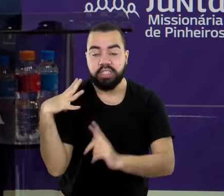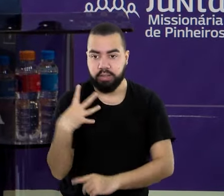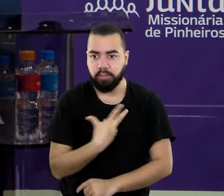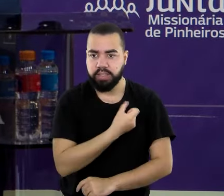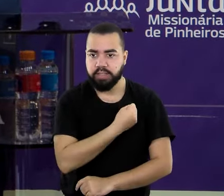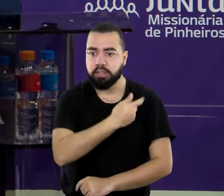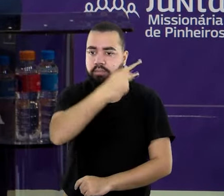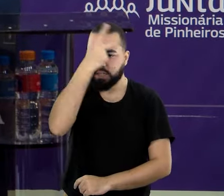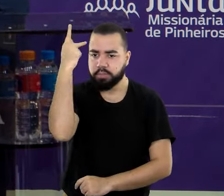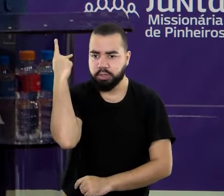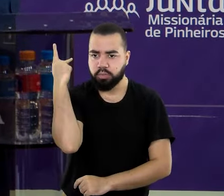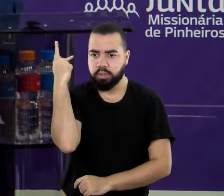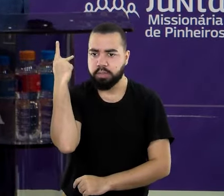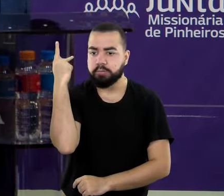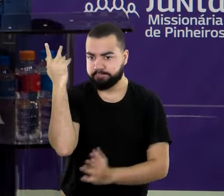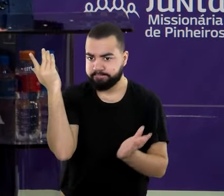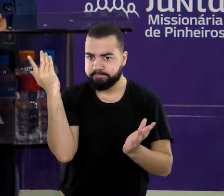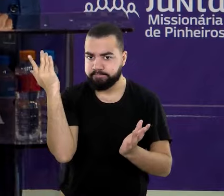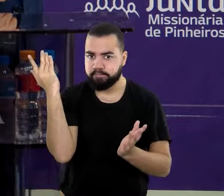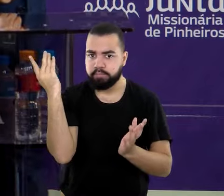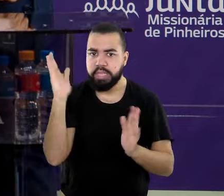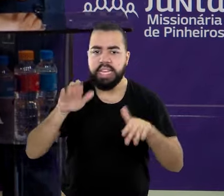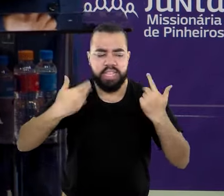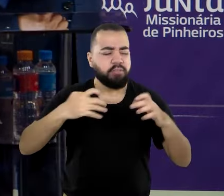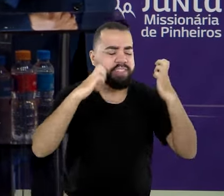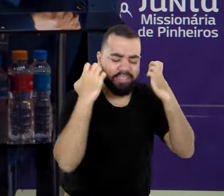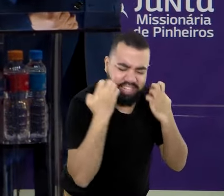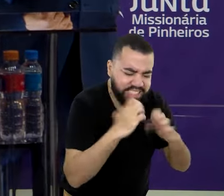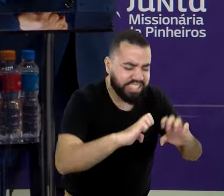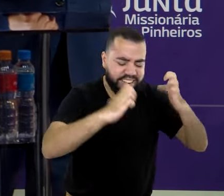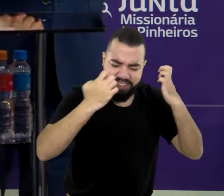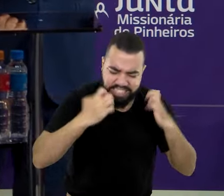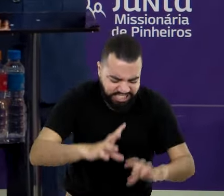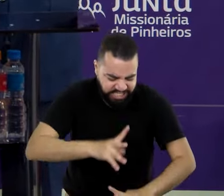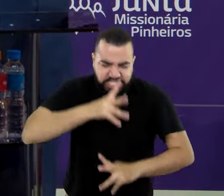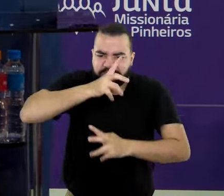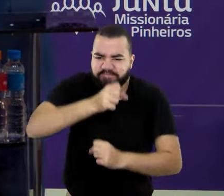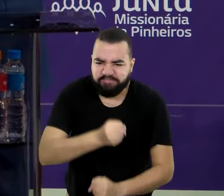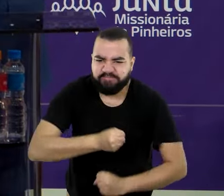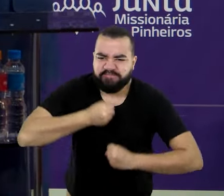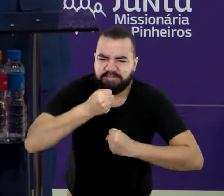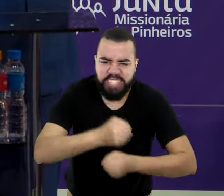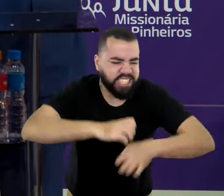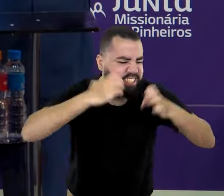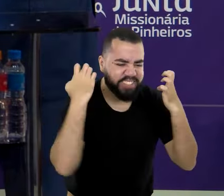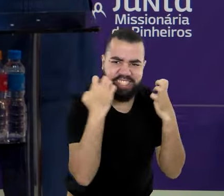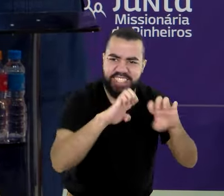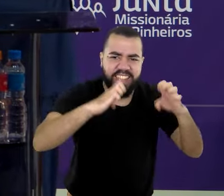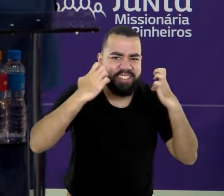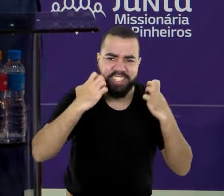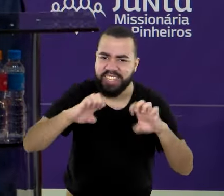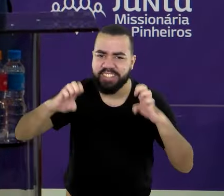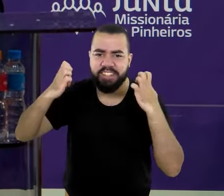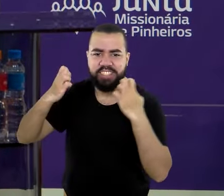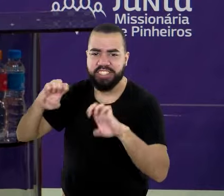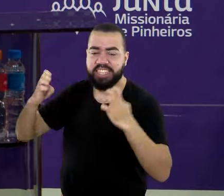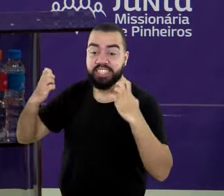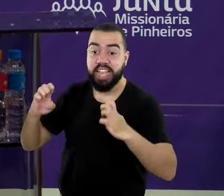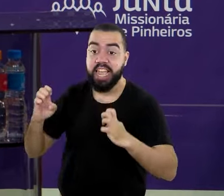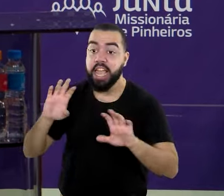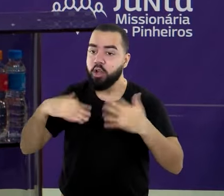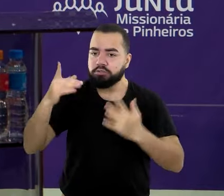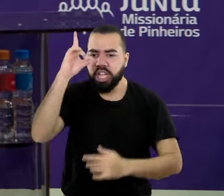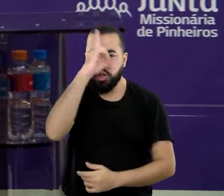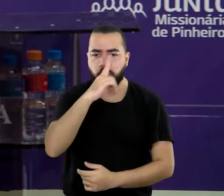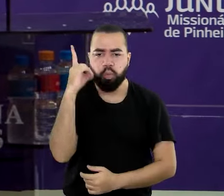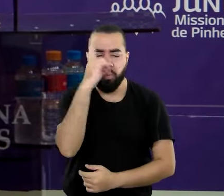das almas. 열심히 전도했습니다. E eu evangelizei com todo fervor. 한 번은 주일날 전도하러 나갔습니다. E domingo um